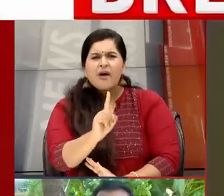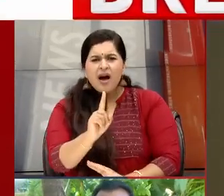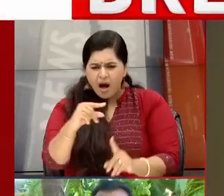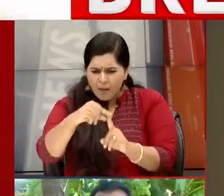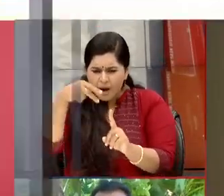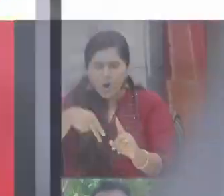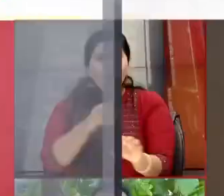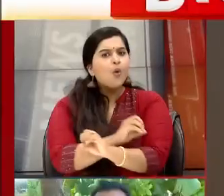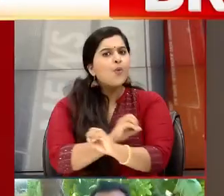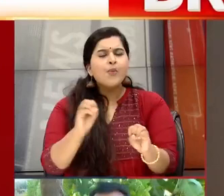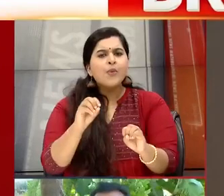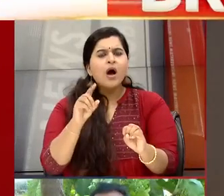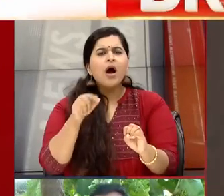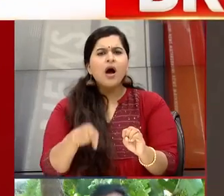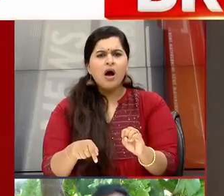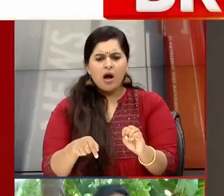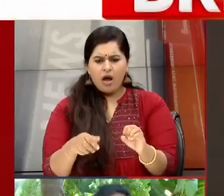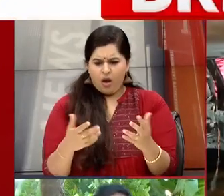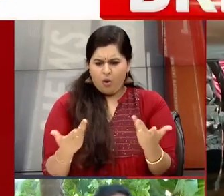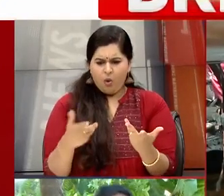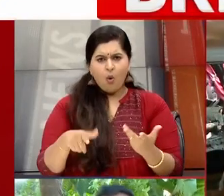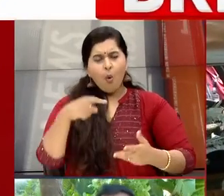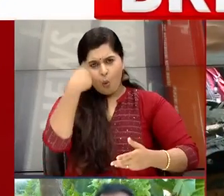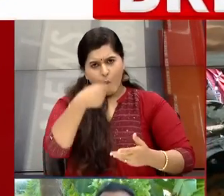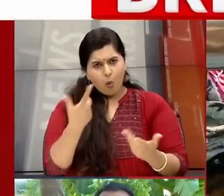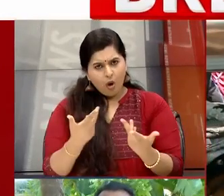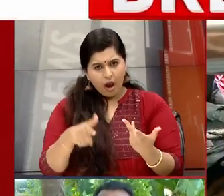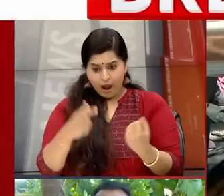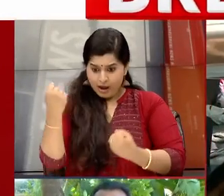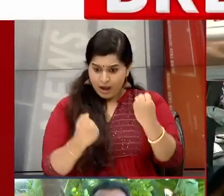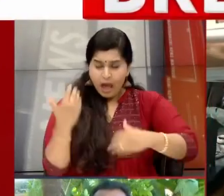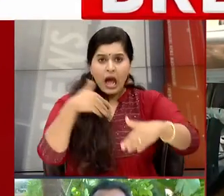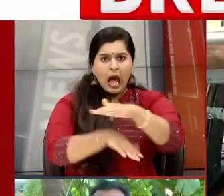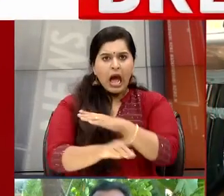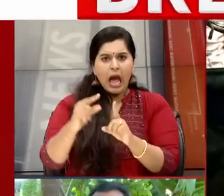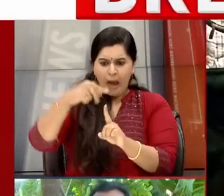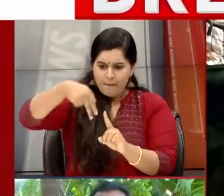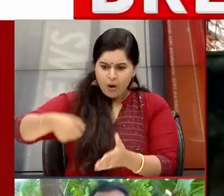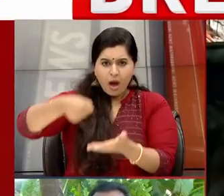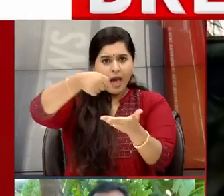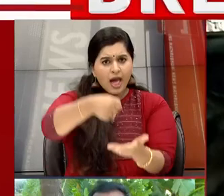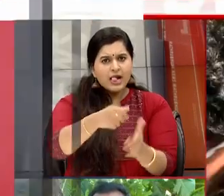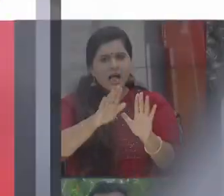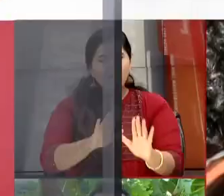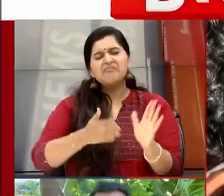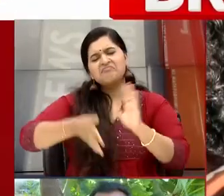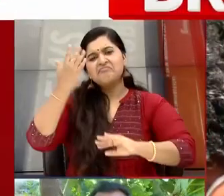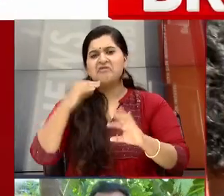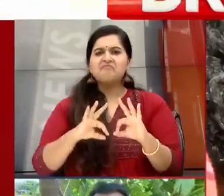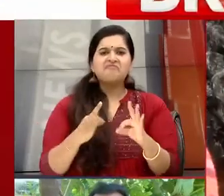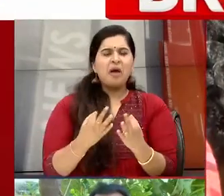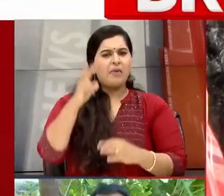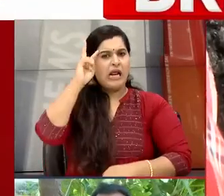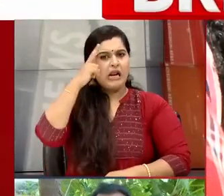പെട്രോളിൻ്റെ സാന്നിധ്യം കണ്ടെത്തിയത്. അങ്ങനെയെങ്കിൽ ഇത് ആരെങ്കിലും കൊണ്ടുവച്ചതാണെന്ന് സംശയം ആ കുടുംബത്തിനുണ്ട്. അക്കാര്യം കുടുംബം നേരത്തെ തന്നെ വ്യക്തമാക്കിയിരുന്നു.